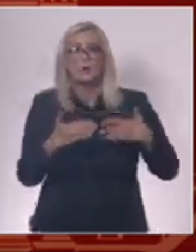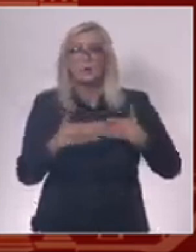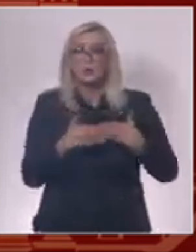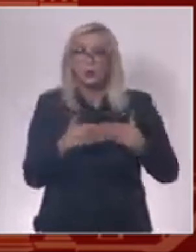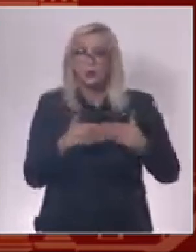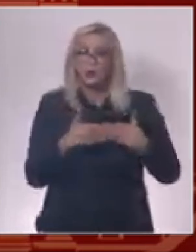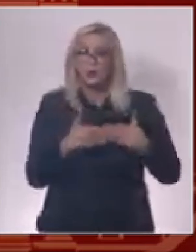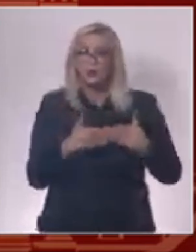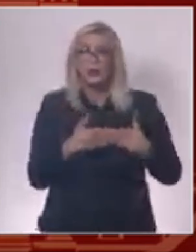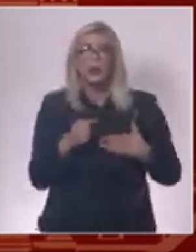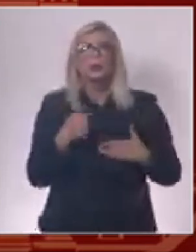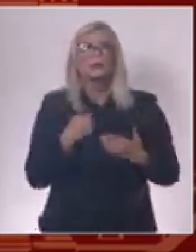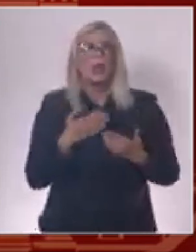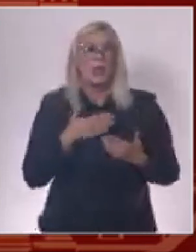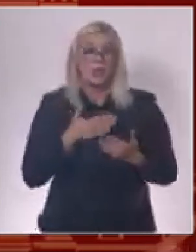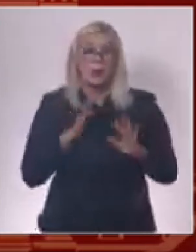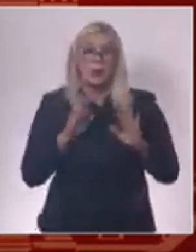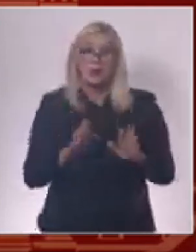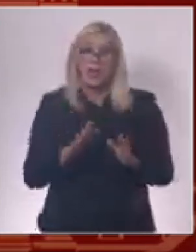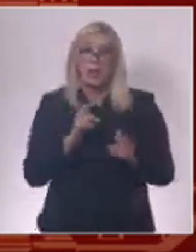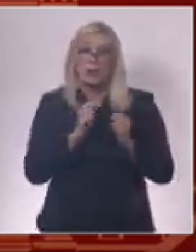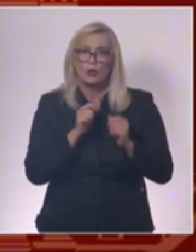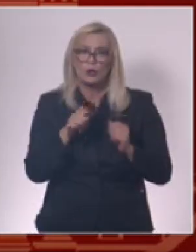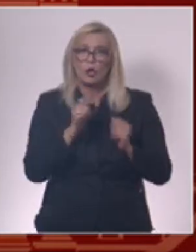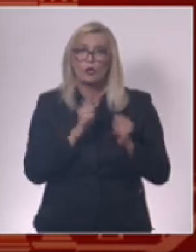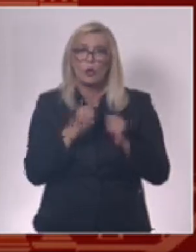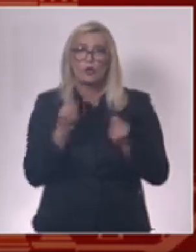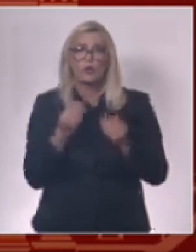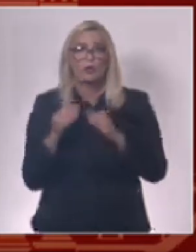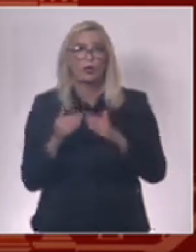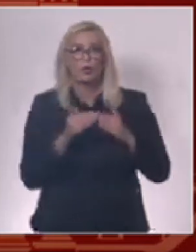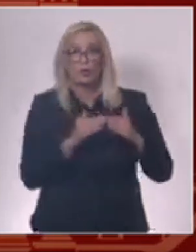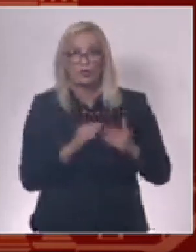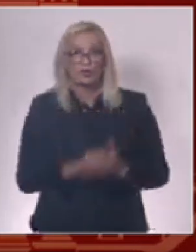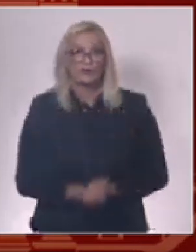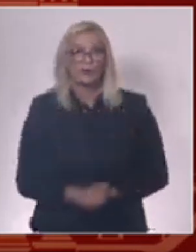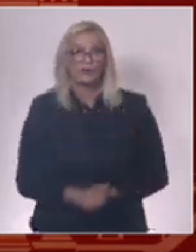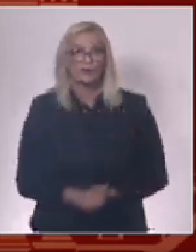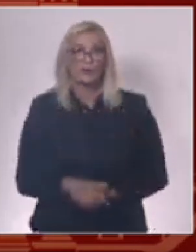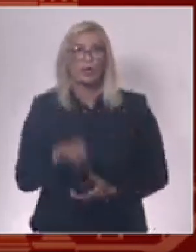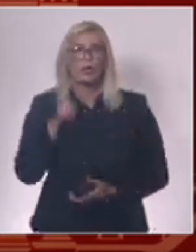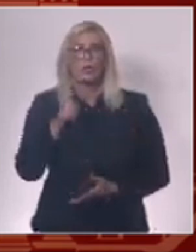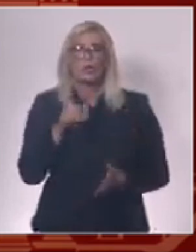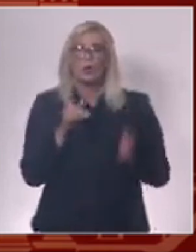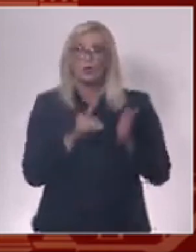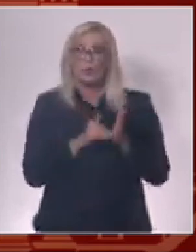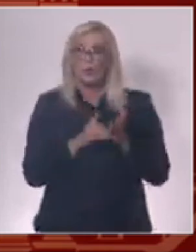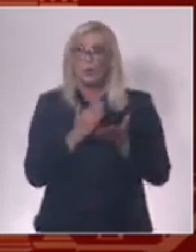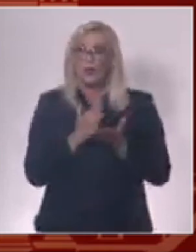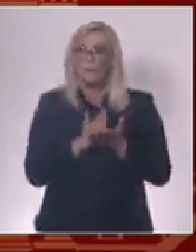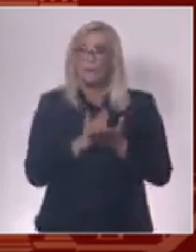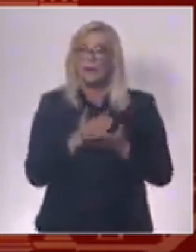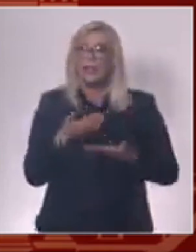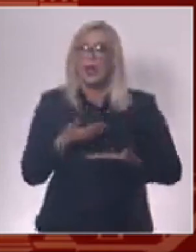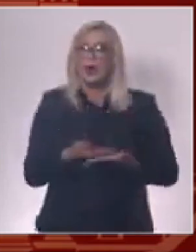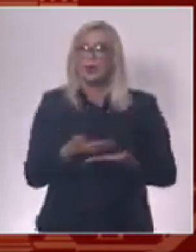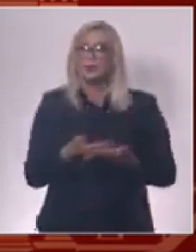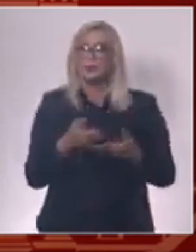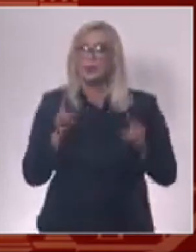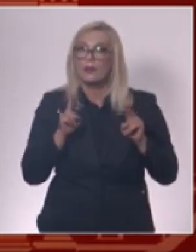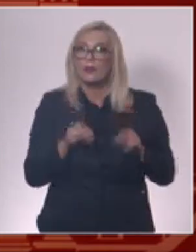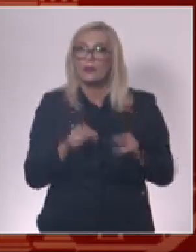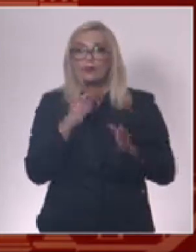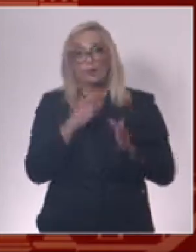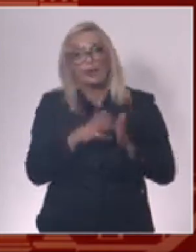односи. Впрочем, имаме ние таков еден договор, тоа е договорот за добрососедство. И тој треба да биде основа за да можеме